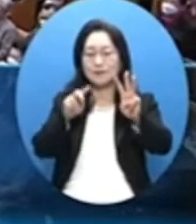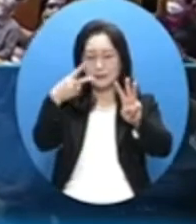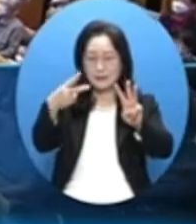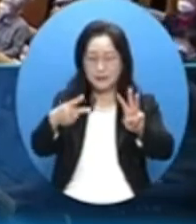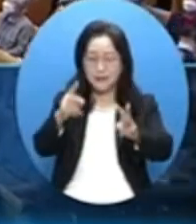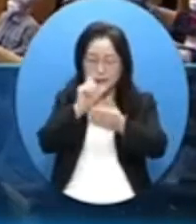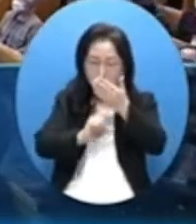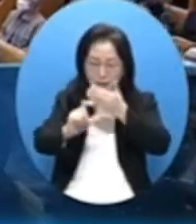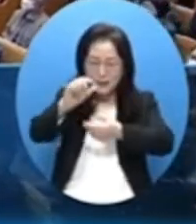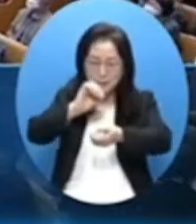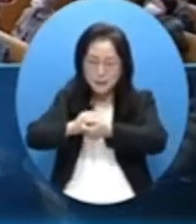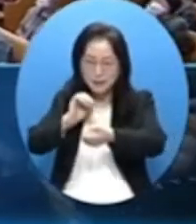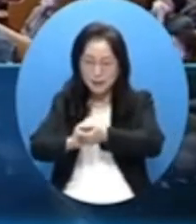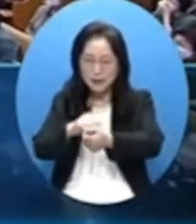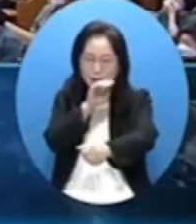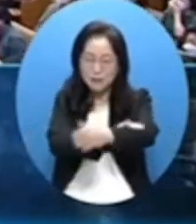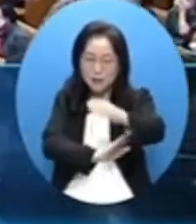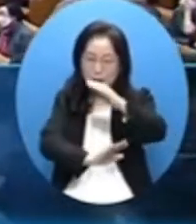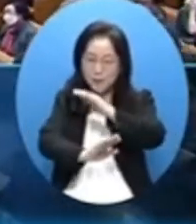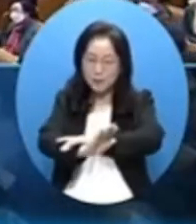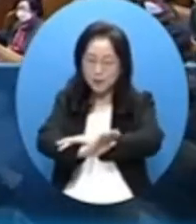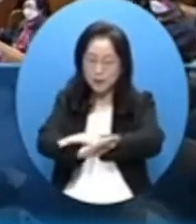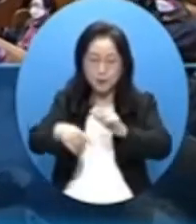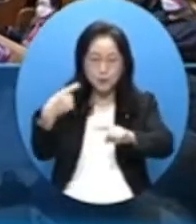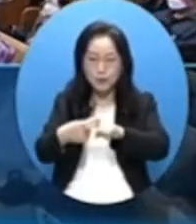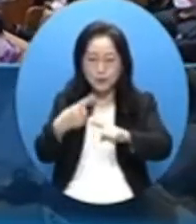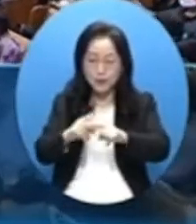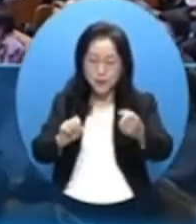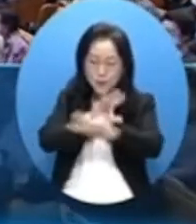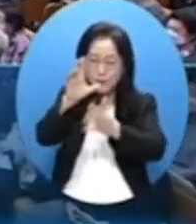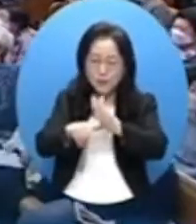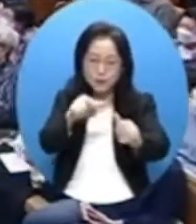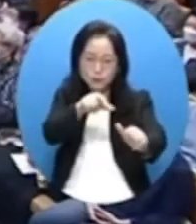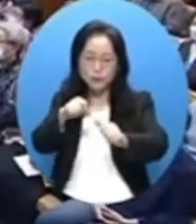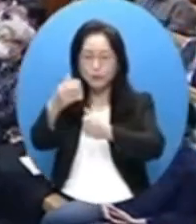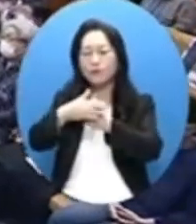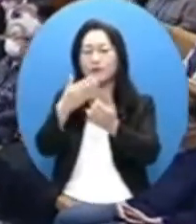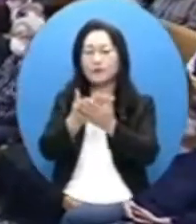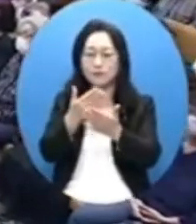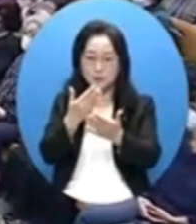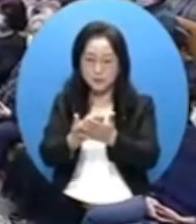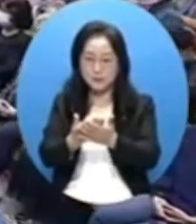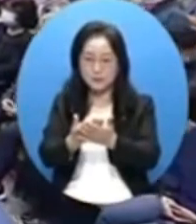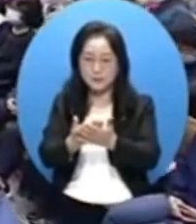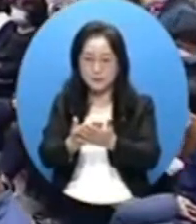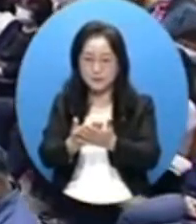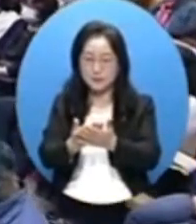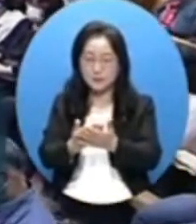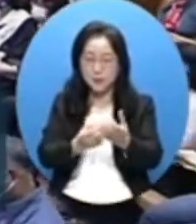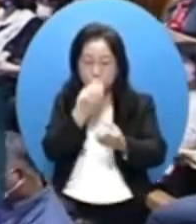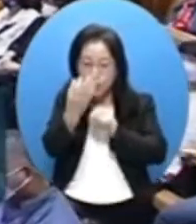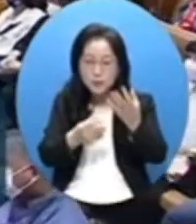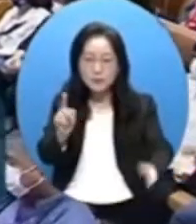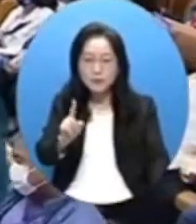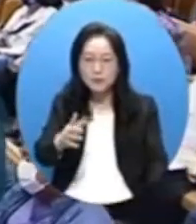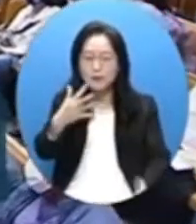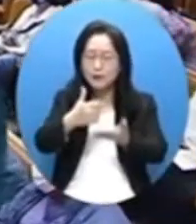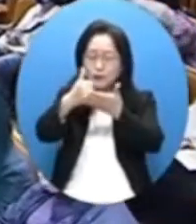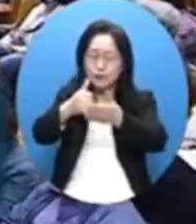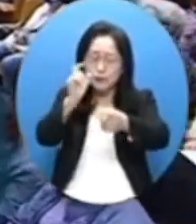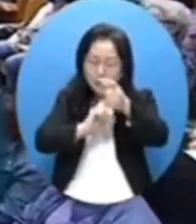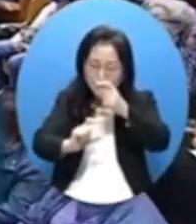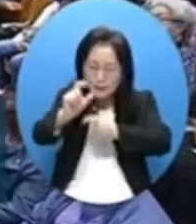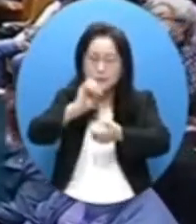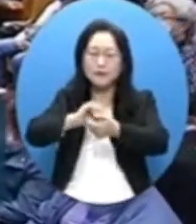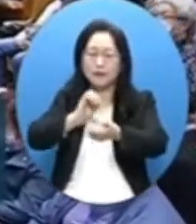우리의 팔이 되시며 환란 때 우리의 구원이 되소서 이사야 고백입니다 주는 아침마다